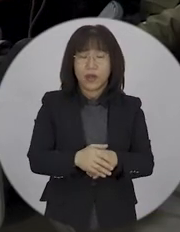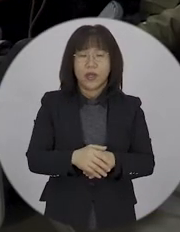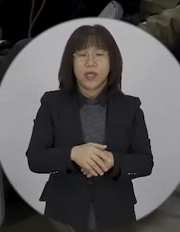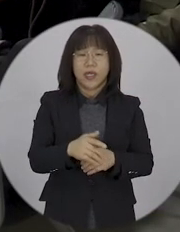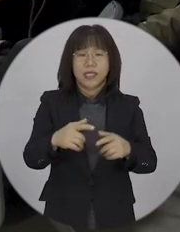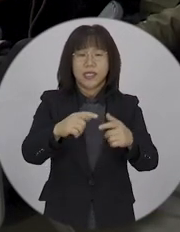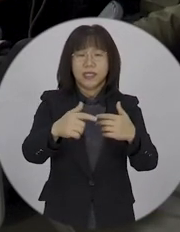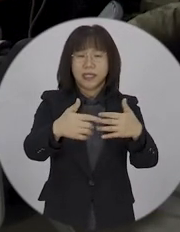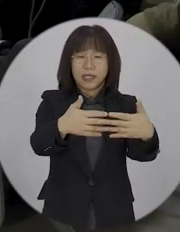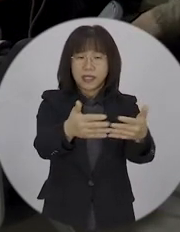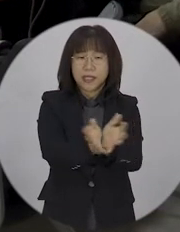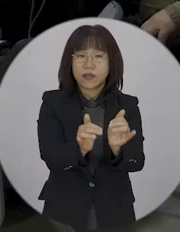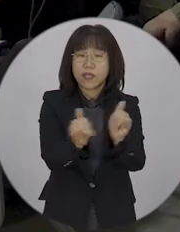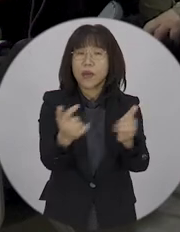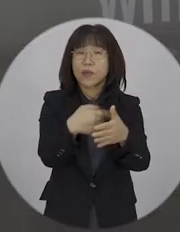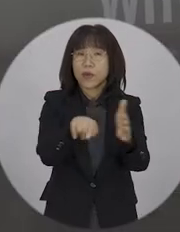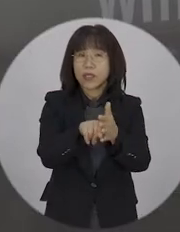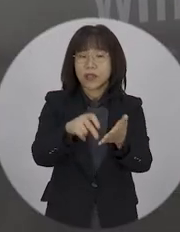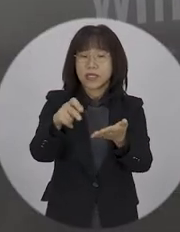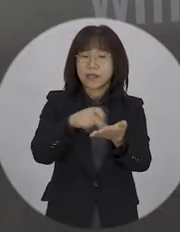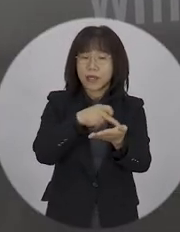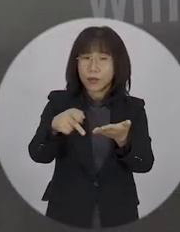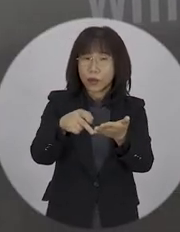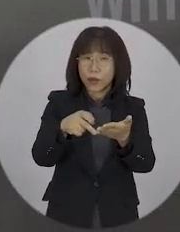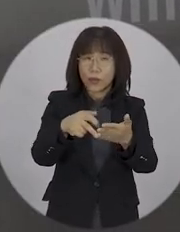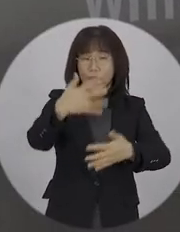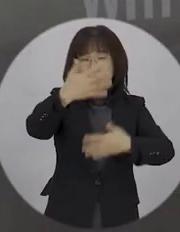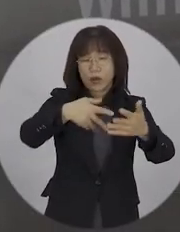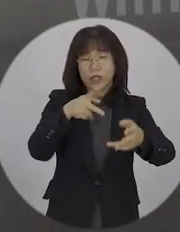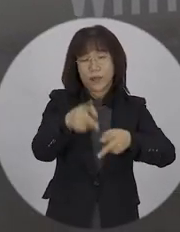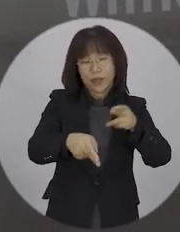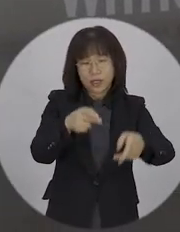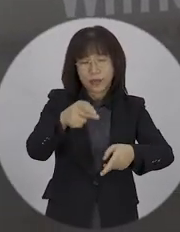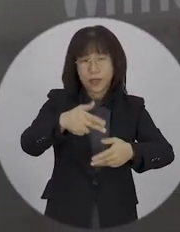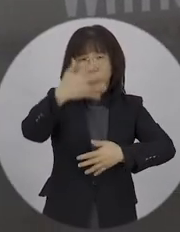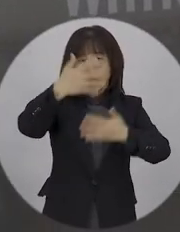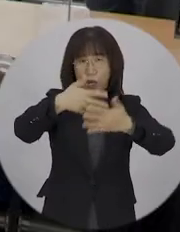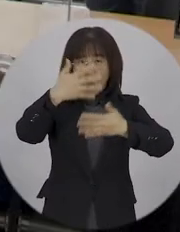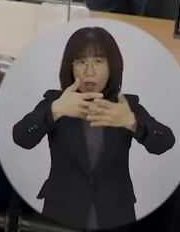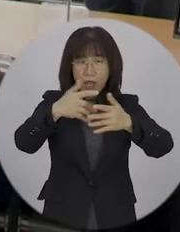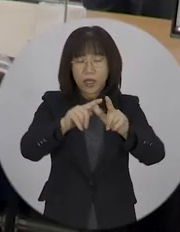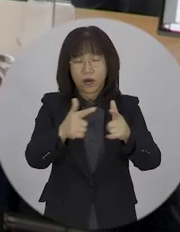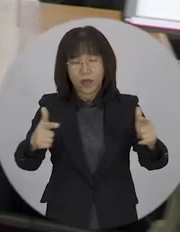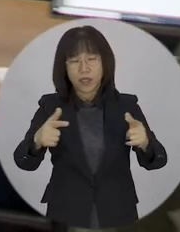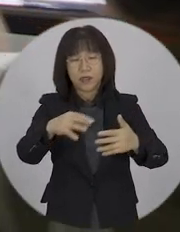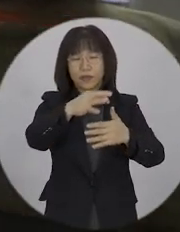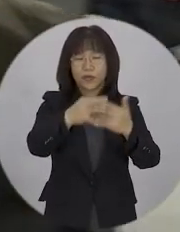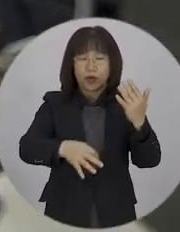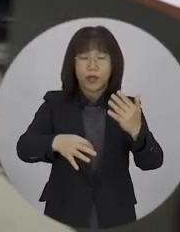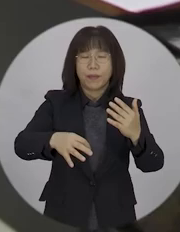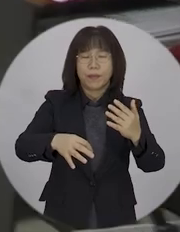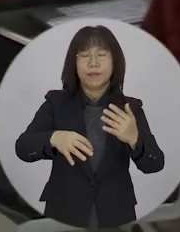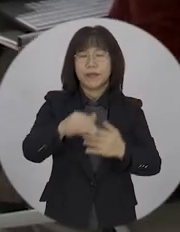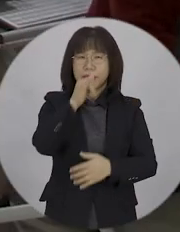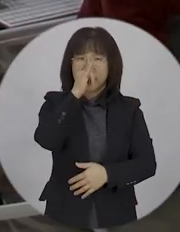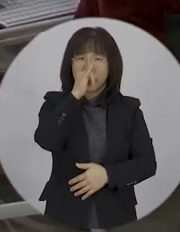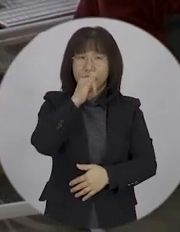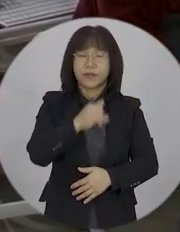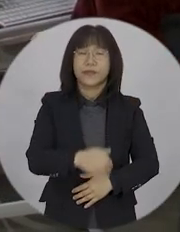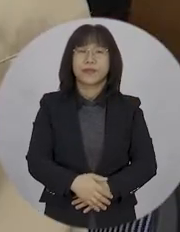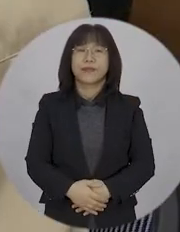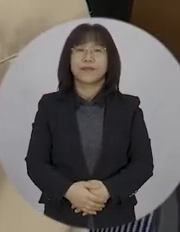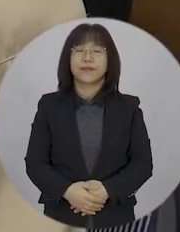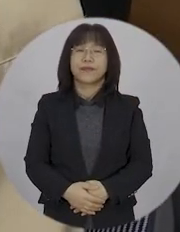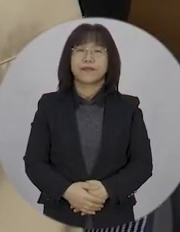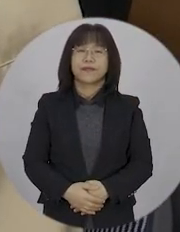미디어 역량 강화를 위한 스마트폰 영상 편집, 영화로 배우는 인문학 강좌 등 다양한 프로그램도 운영하고 있습니다.